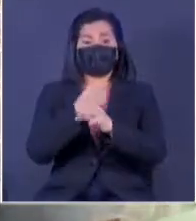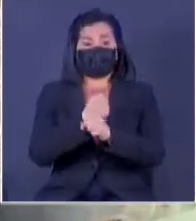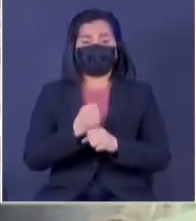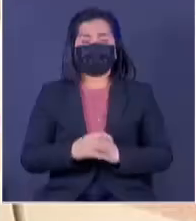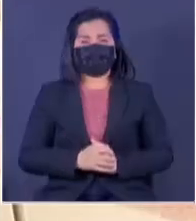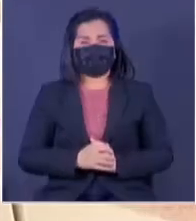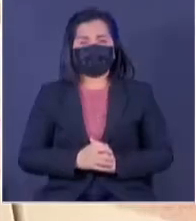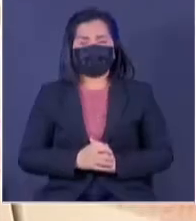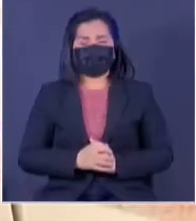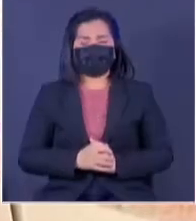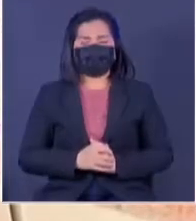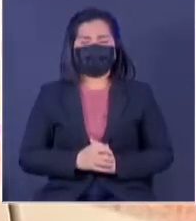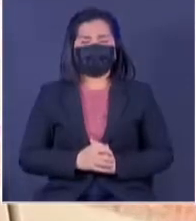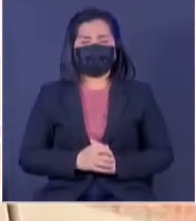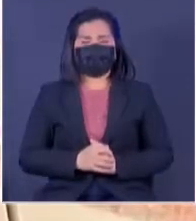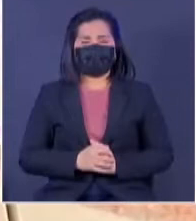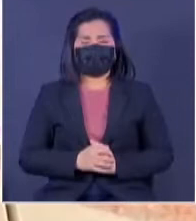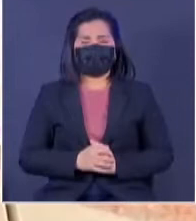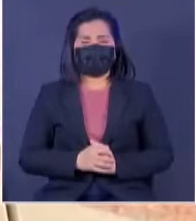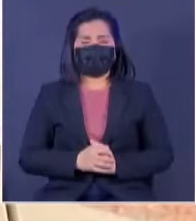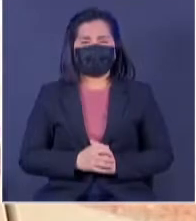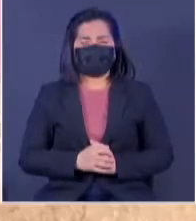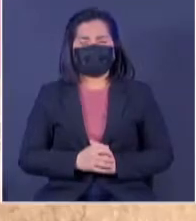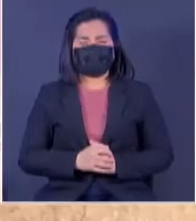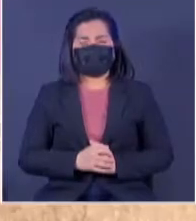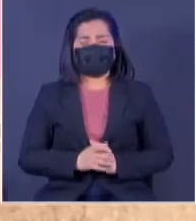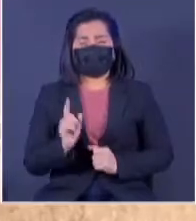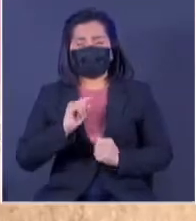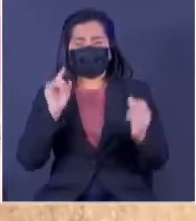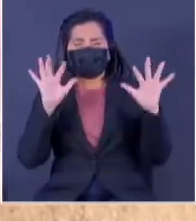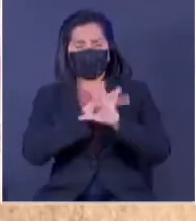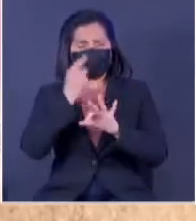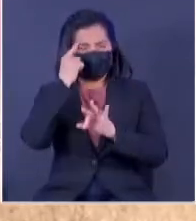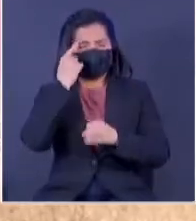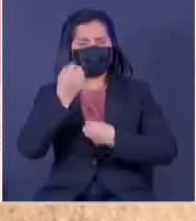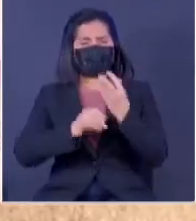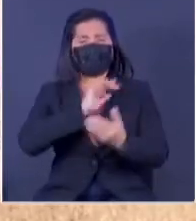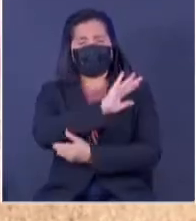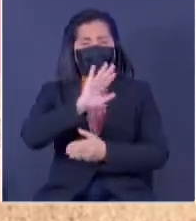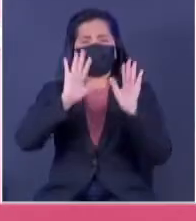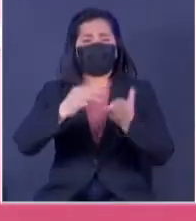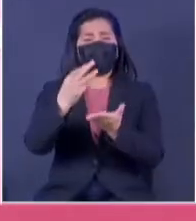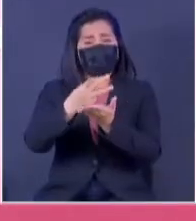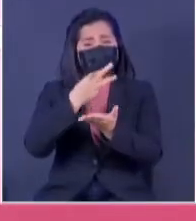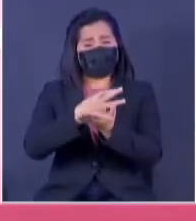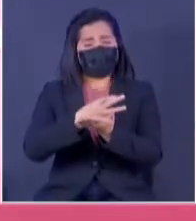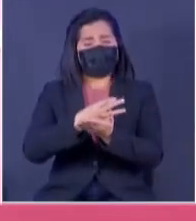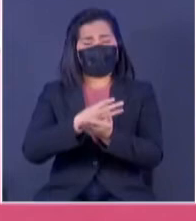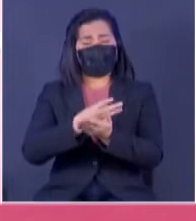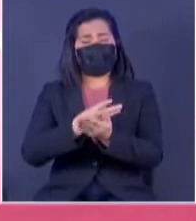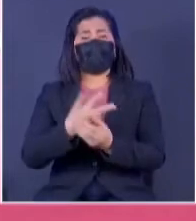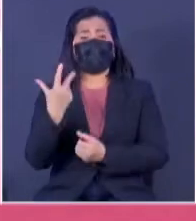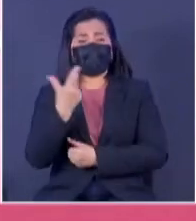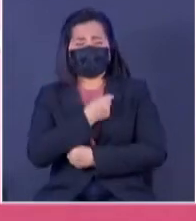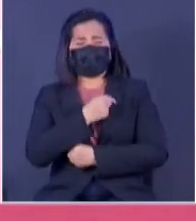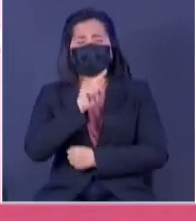งที่เกิดขึ้นเนี่ยยอมรับว่ามันเป็นการถกเถียงแล้วก็การให้ความเห็นในเชิงวิชาการครับว่าไฟเซอร์1ล้าน5